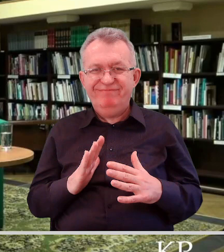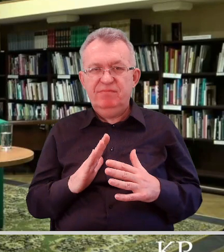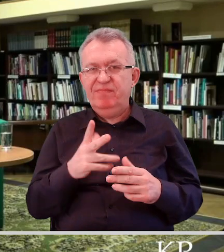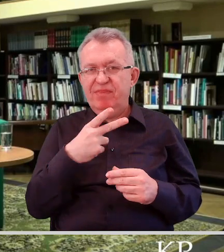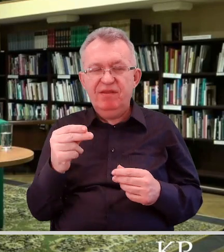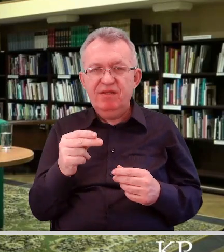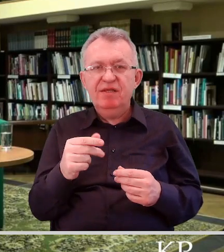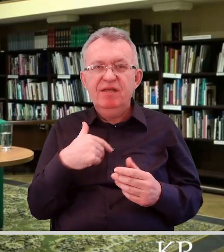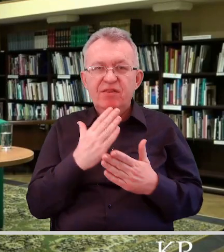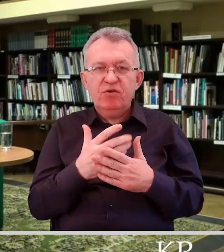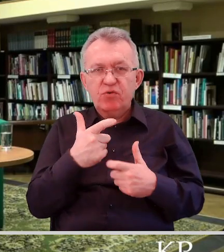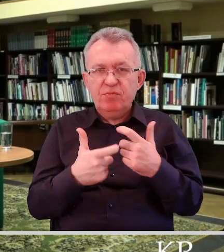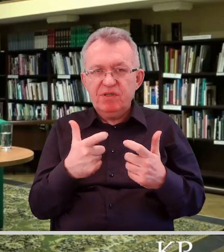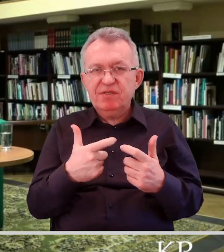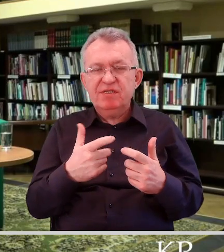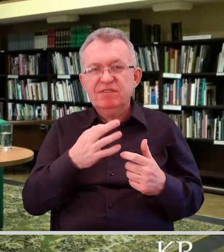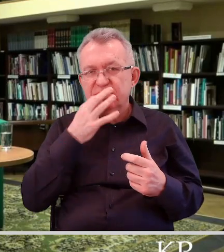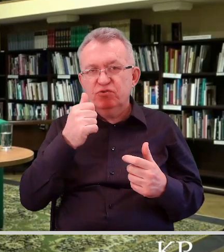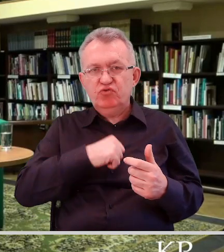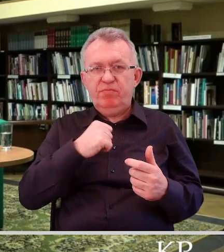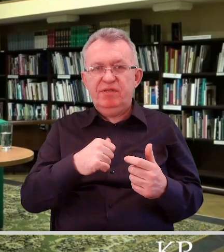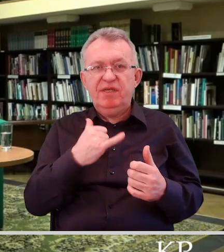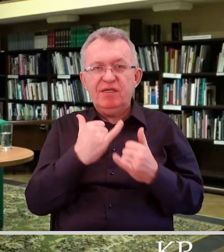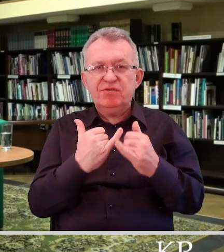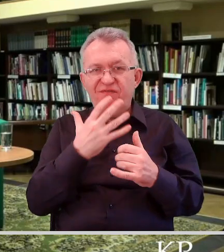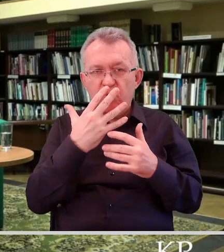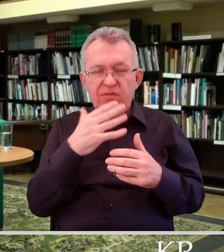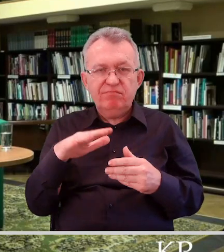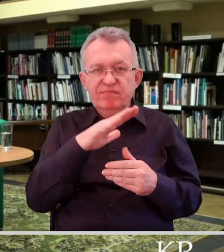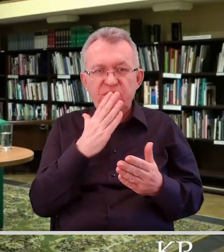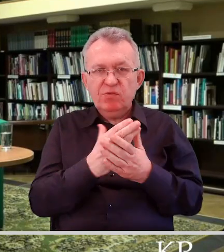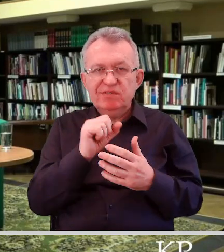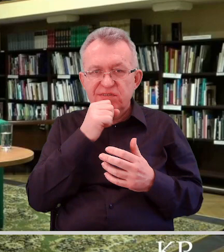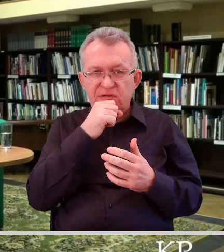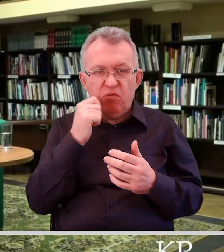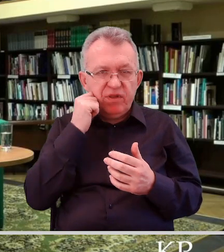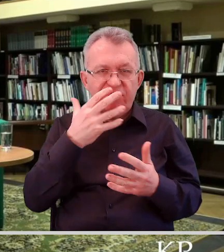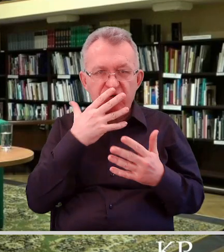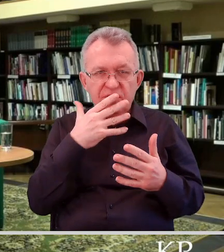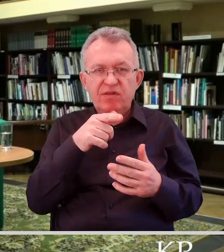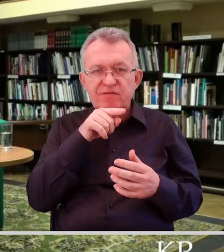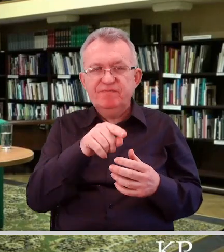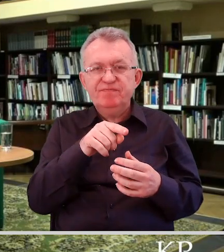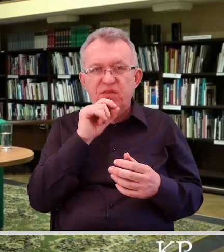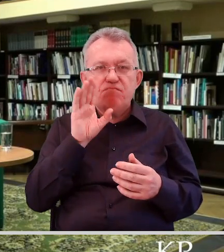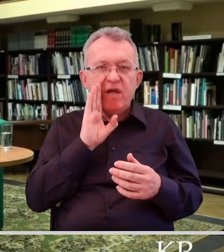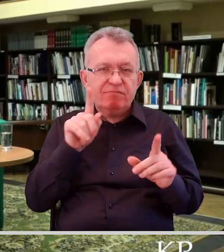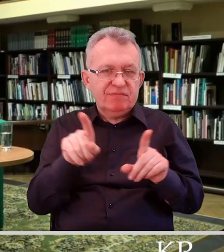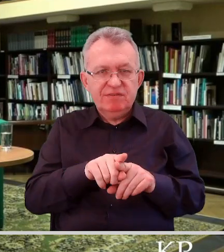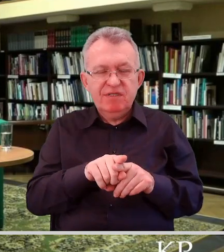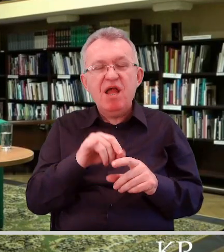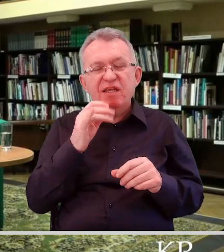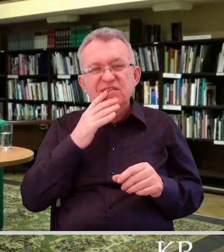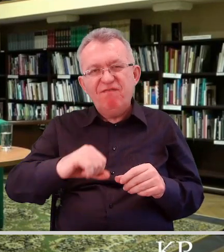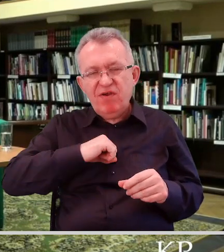tylko jestem coraz bardziej sobą i nawet jeżeli zaczynam wyglądać jak stara wiedźma właśnie według tych bajek, to jest